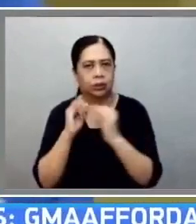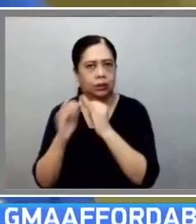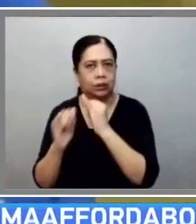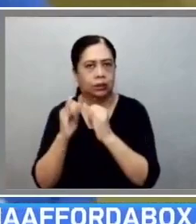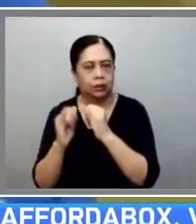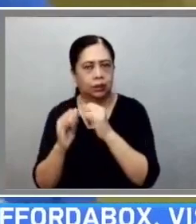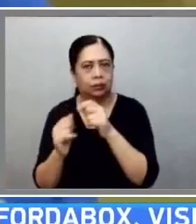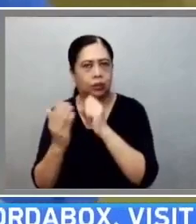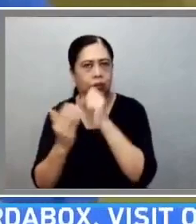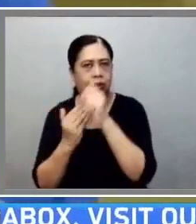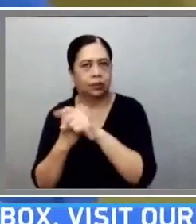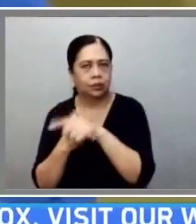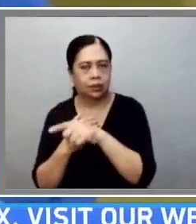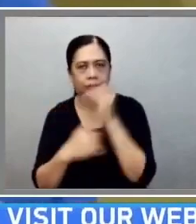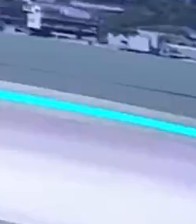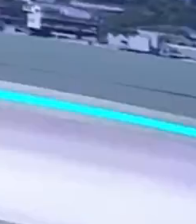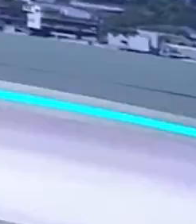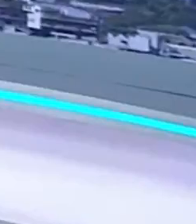ni Sonza.